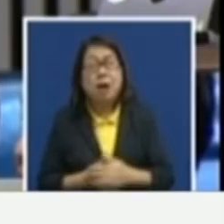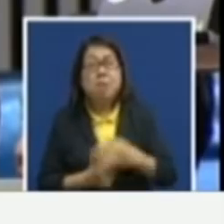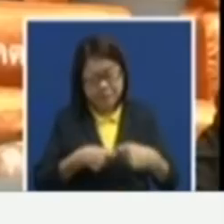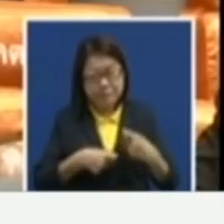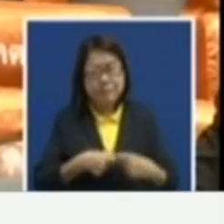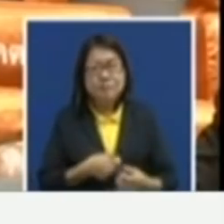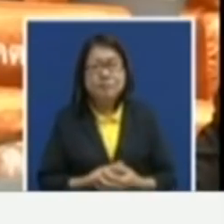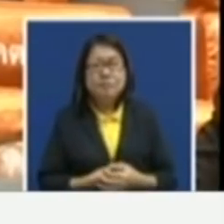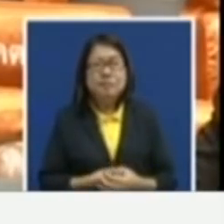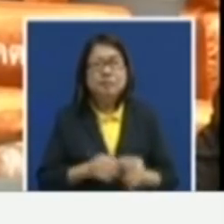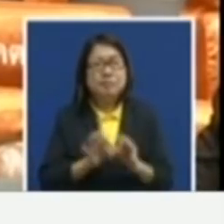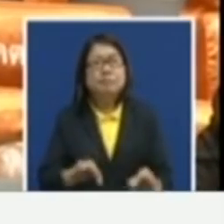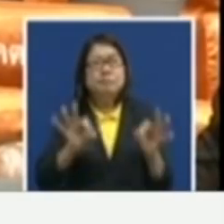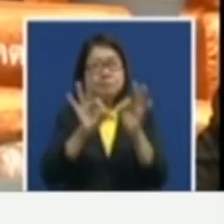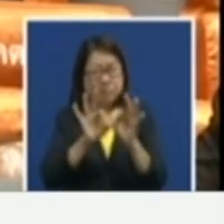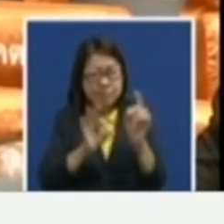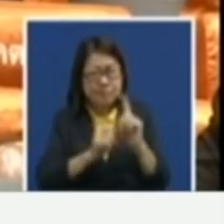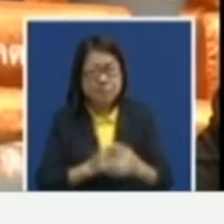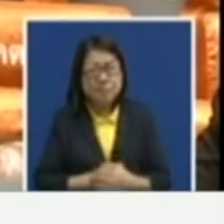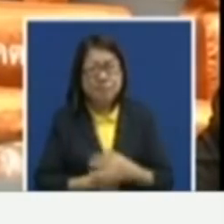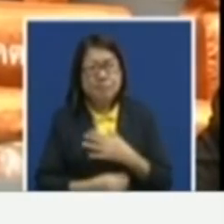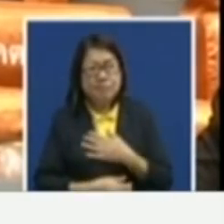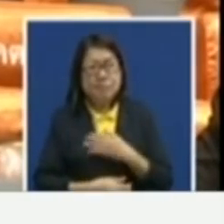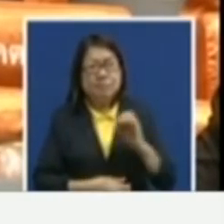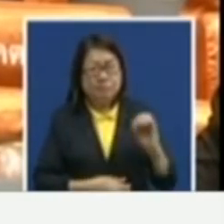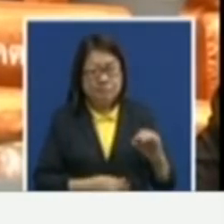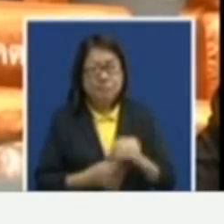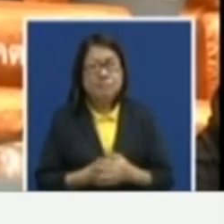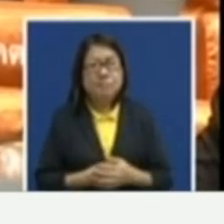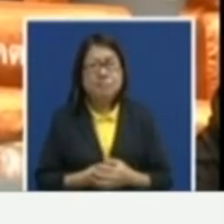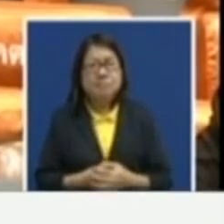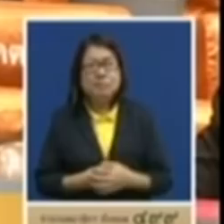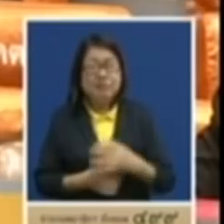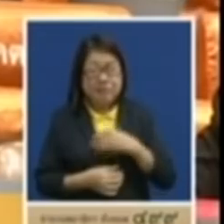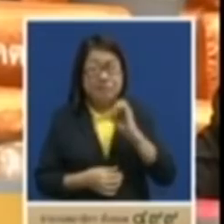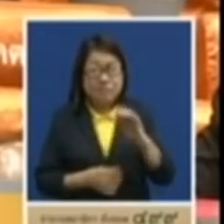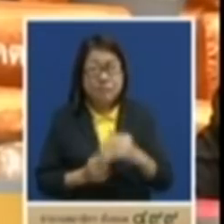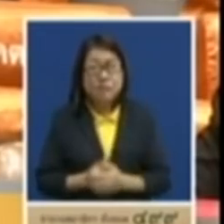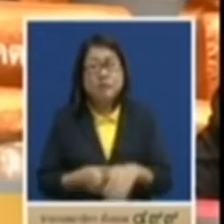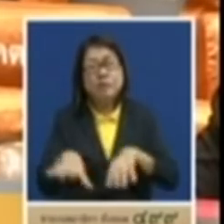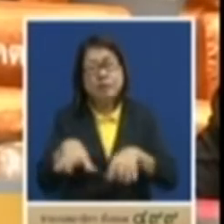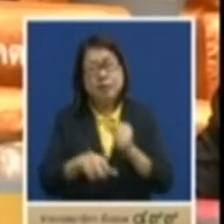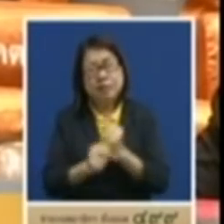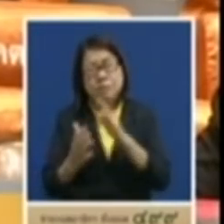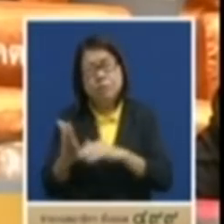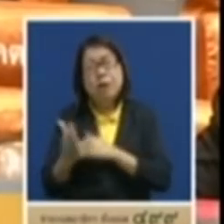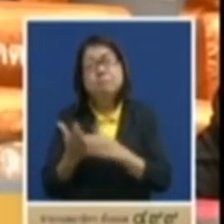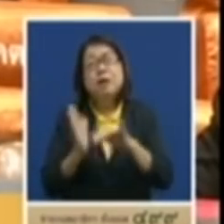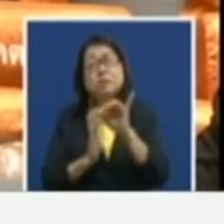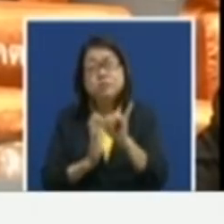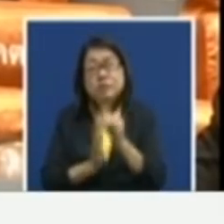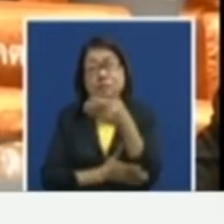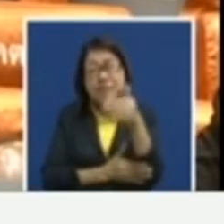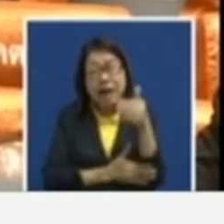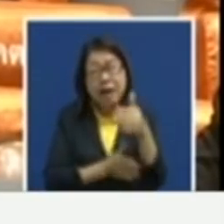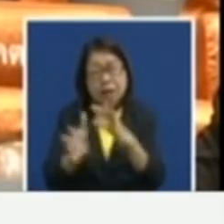ข้ามา ที่สำคัญครับผมบอกเลยครับท่านประธานที่เคารพครับว่าการจัดทำยุทธศาสตร์ชาติเนี่ยนะครับรวมไปทั้ง